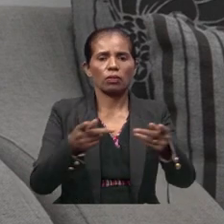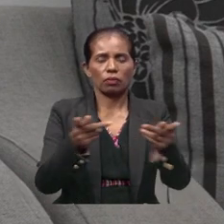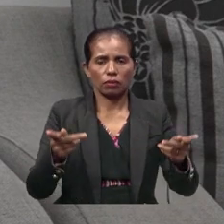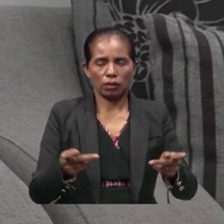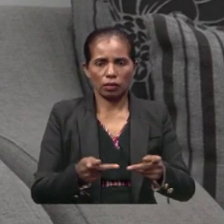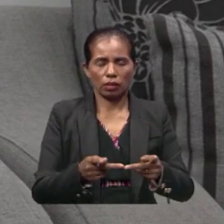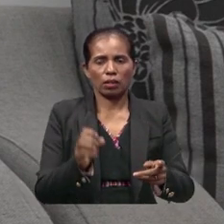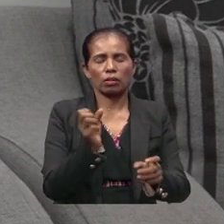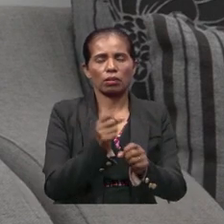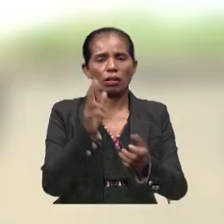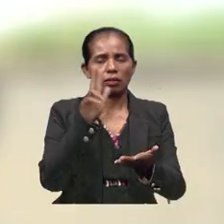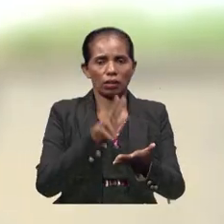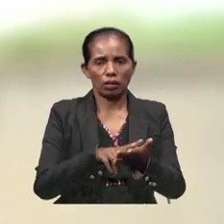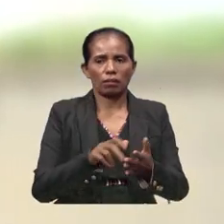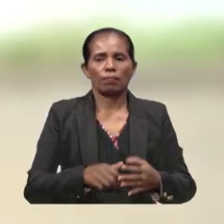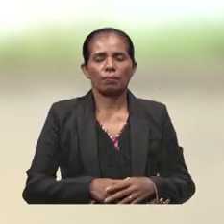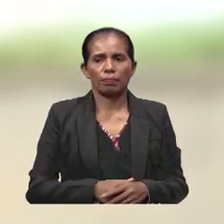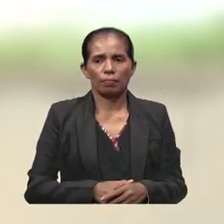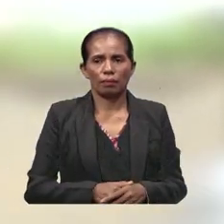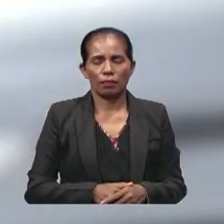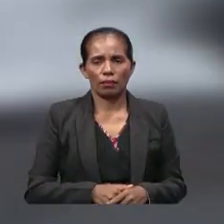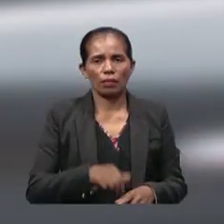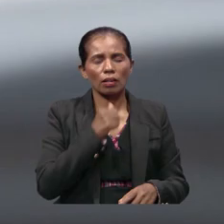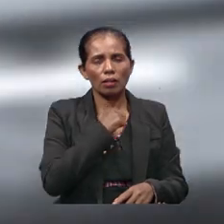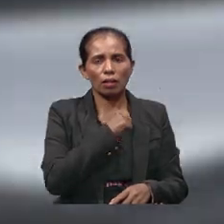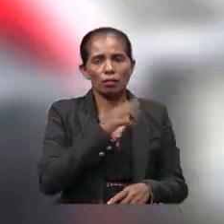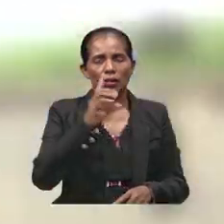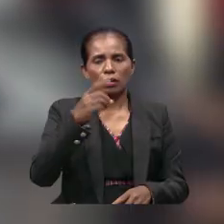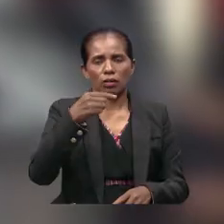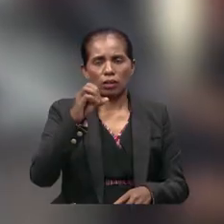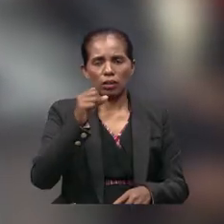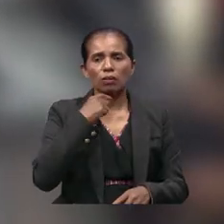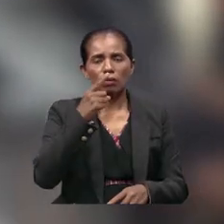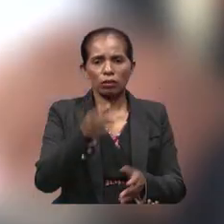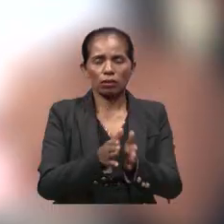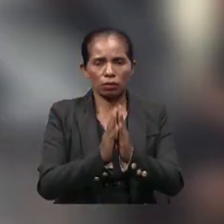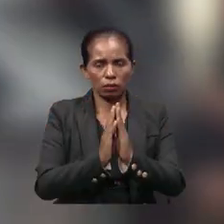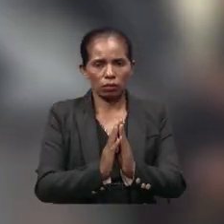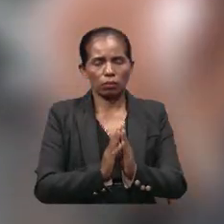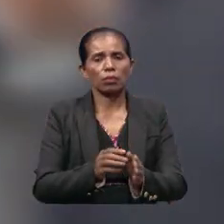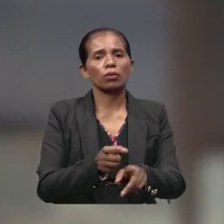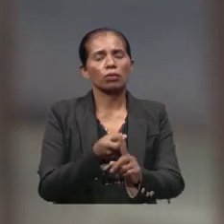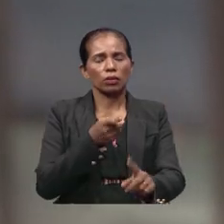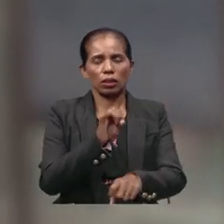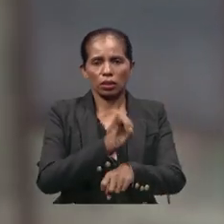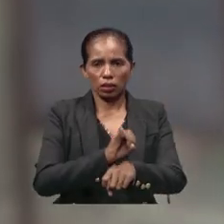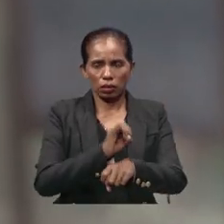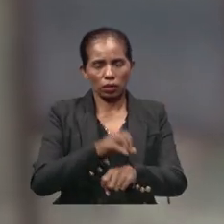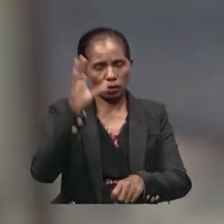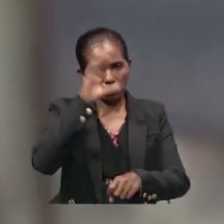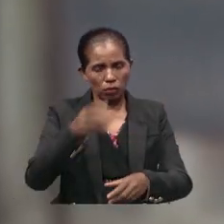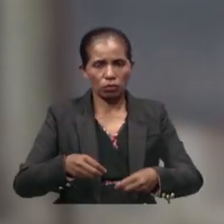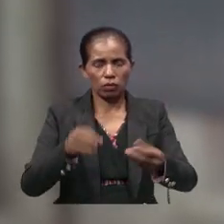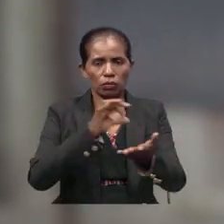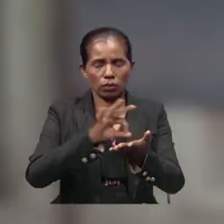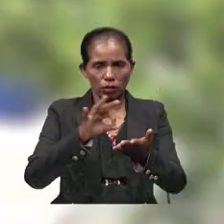tu halobotir ansneda. Além de ne, Padre Domingos Mobere, o governo aturou na mos parte igreja, onde buka atu fo